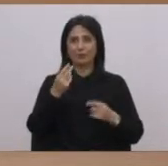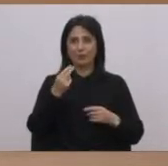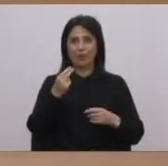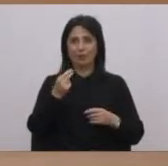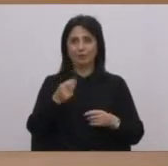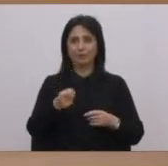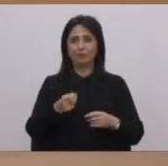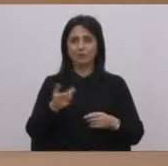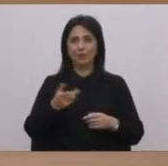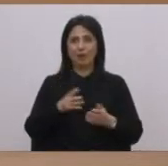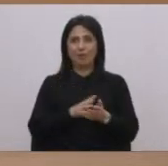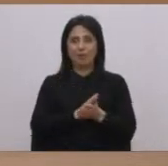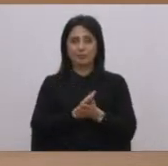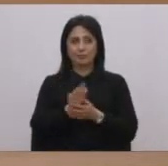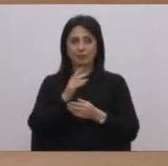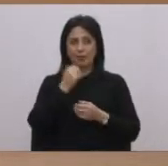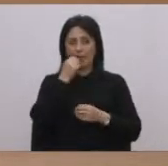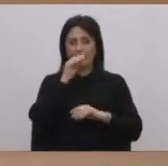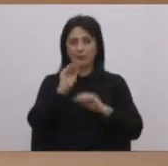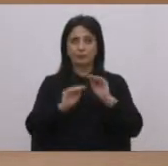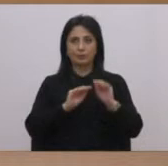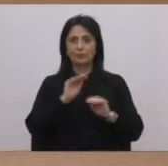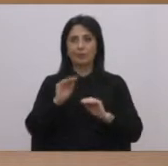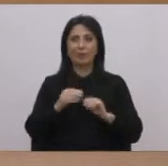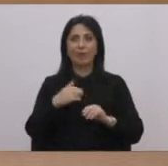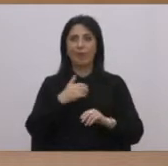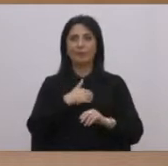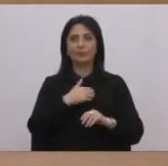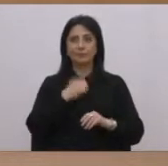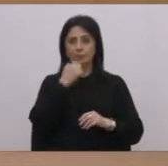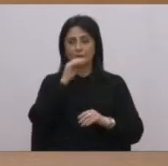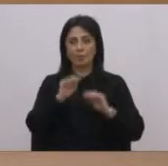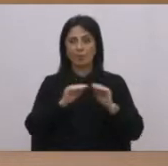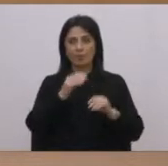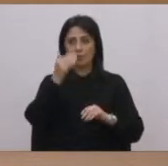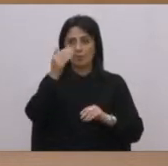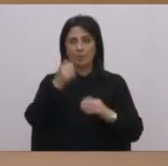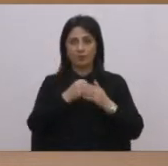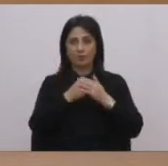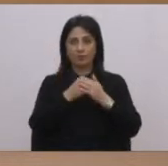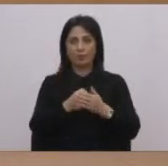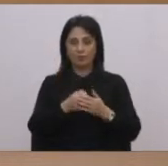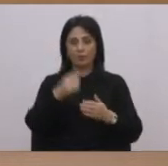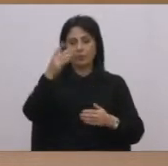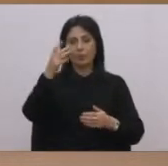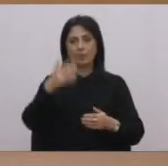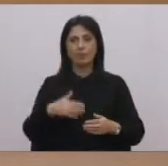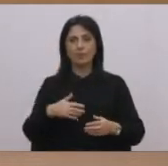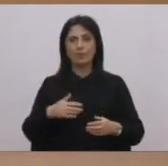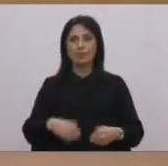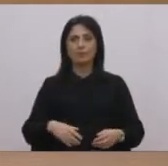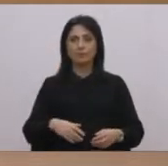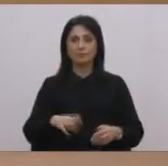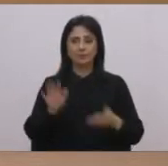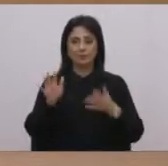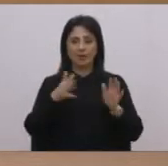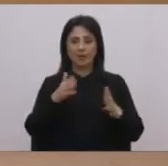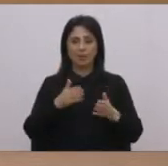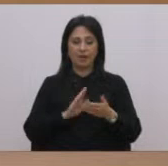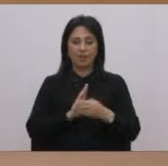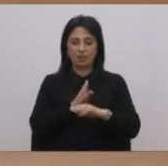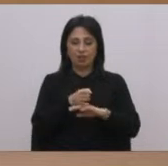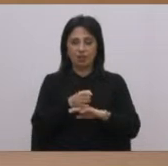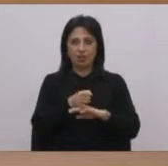რომელიც დაიხარჯა ინფრასტრუქტურაში. ეხლა მე მინდა ინფრასტრუქტურაში თქვენი მიღწევები ჩამოგითვალოთ რა. ბათუმის